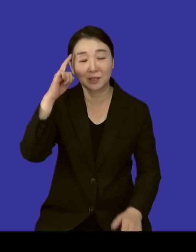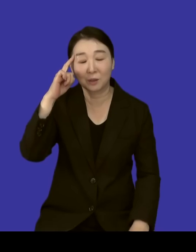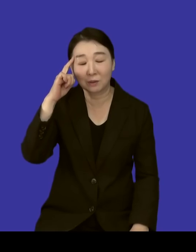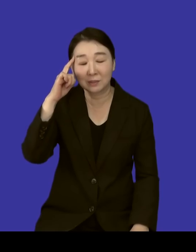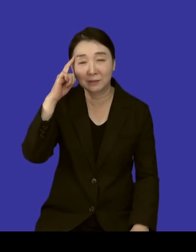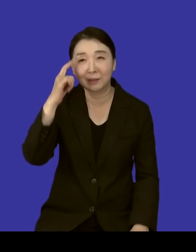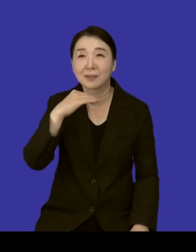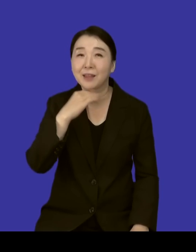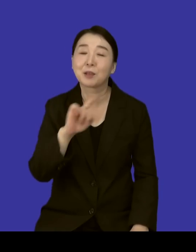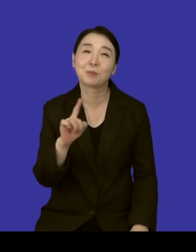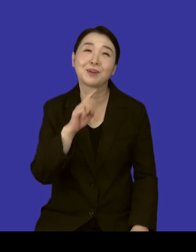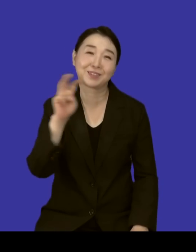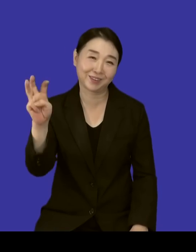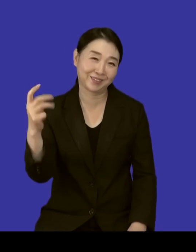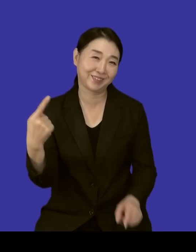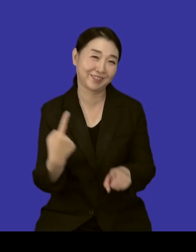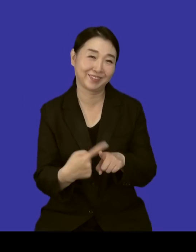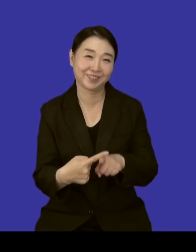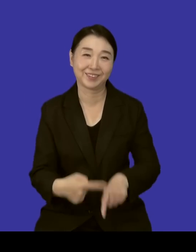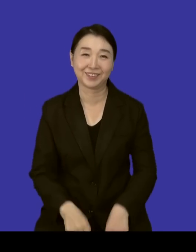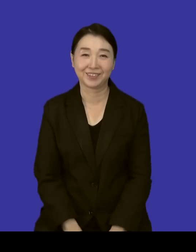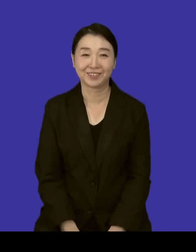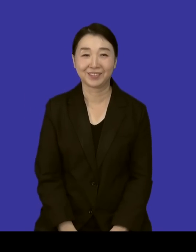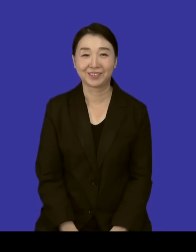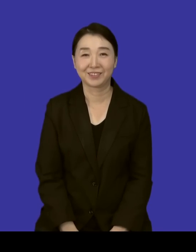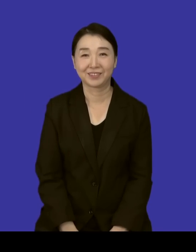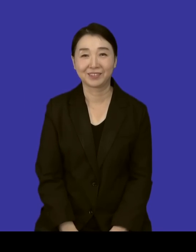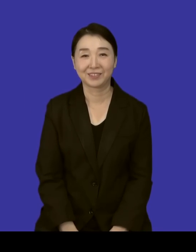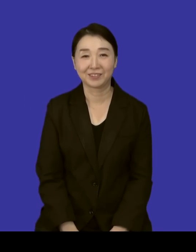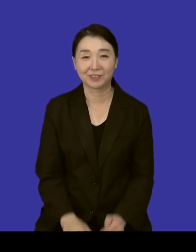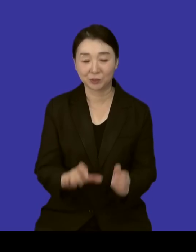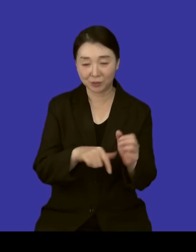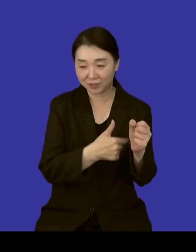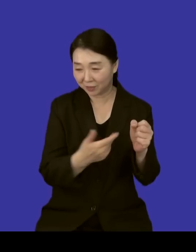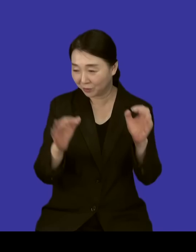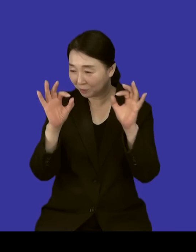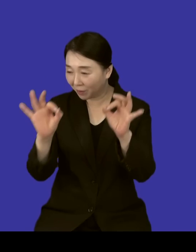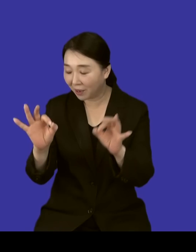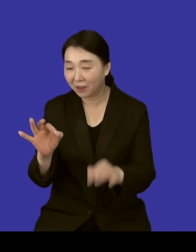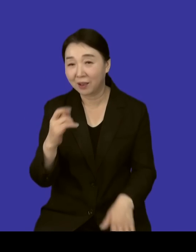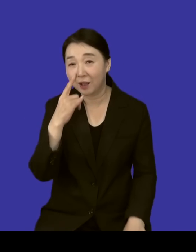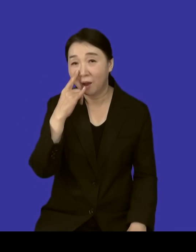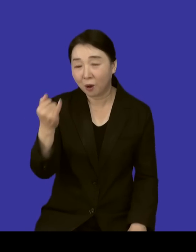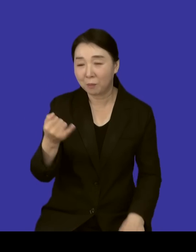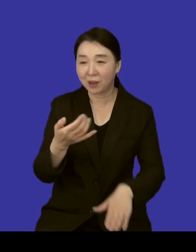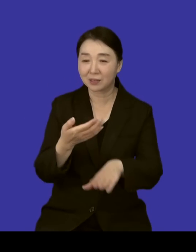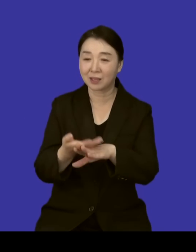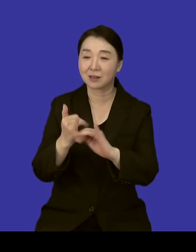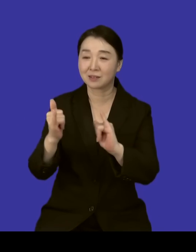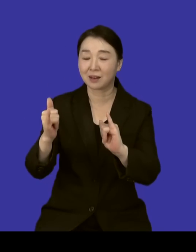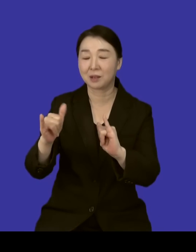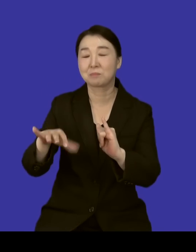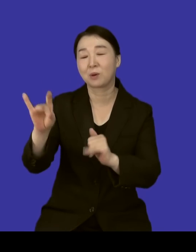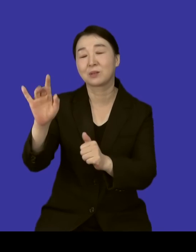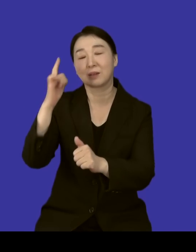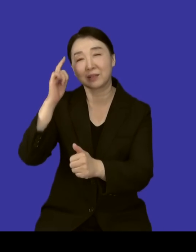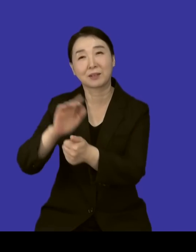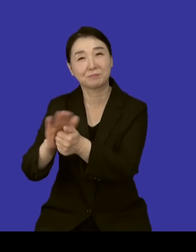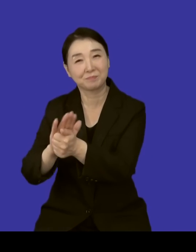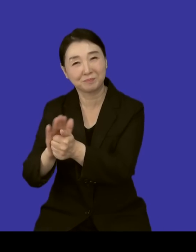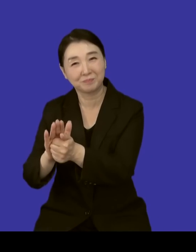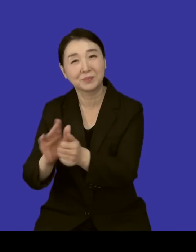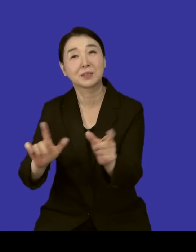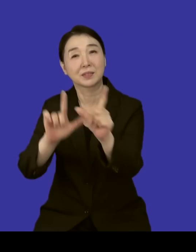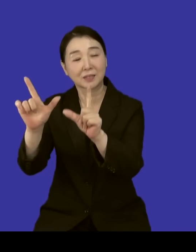30살이 됐어요. 근데 지나고 나서 보면 그 엄마가 이타적으로 살았기 때문에 하나님 이렇게 인도하신 예, 게 아닌가